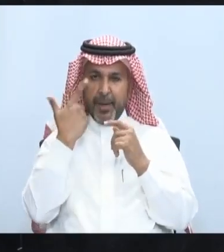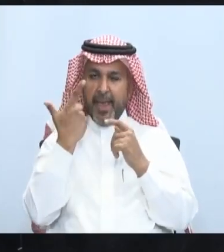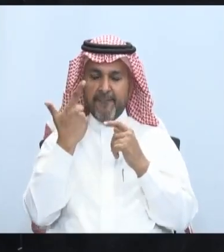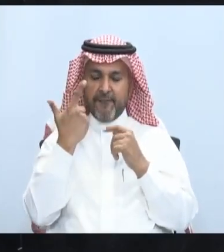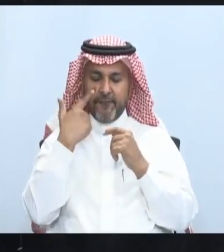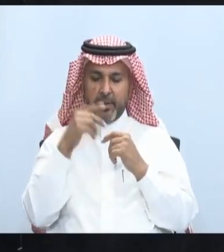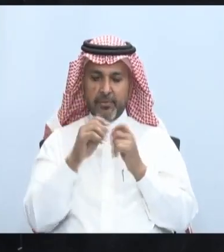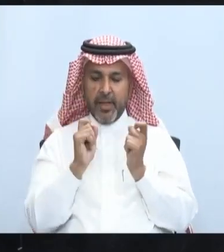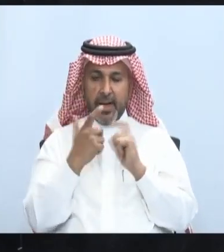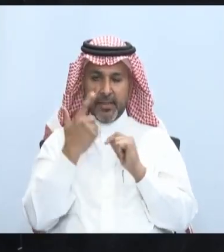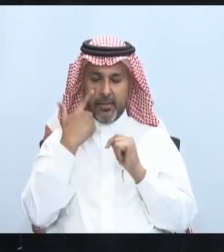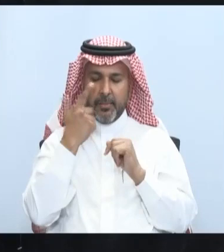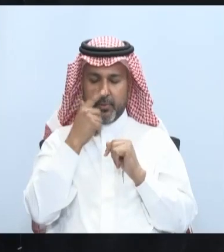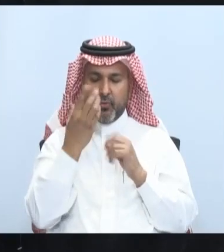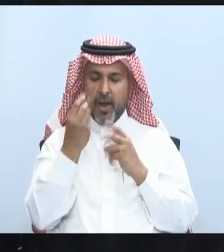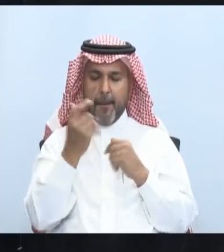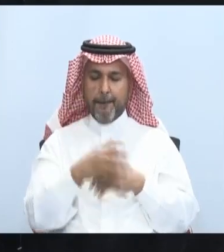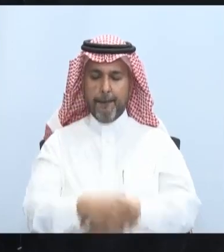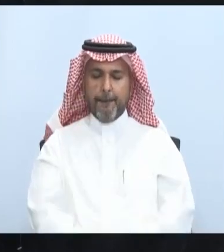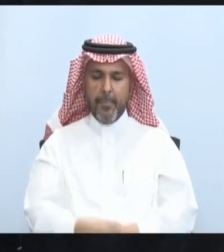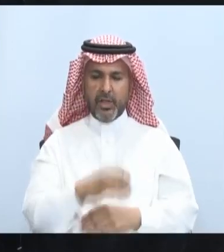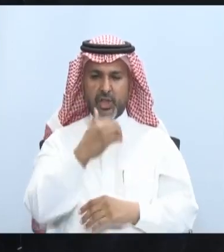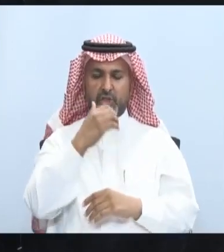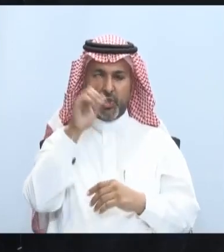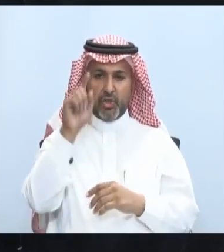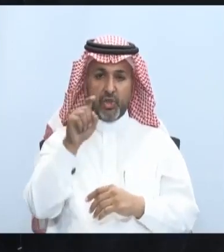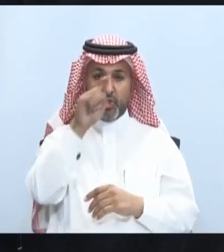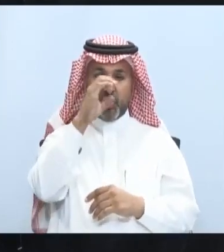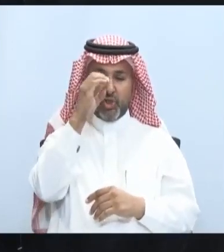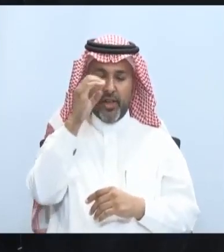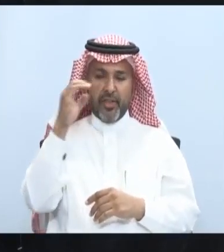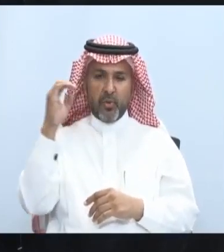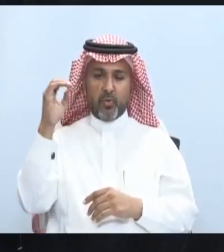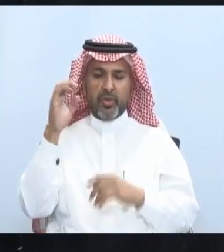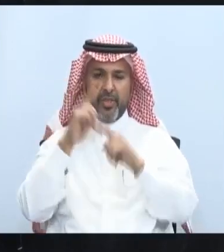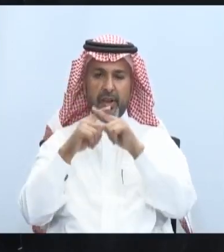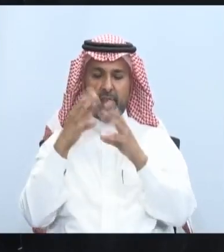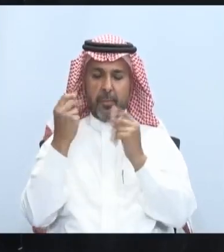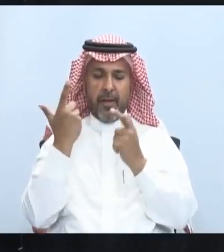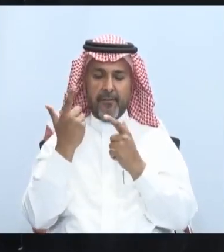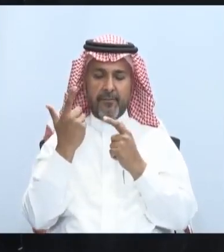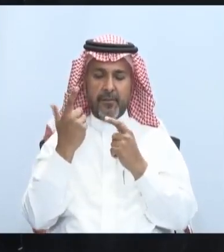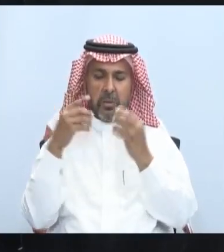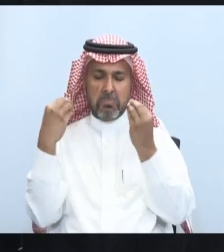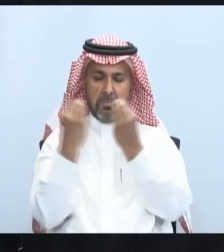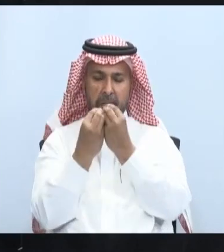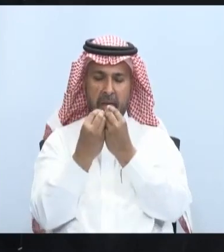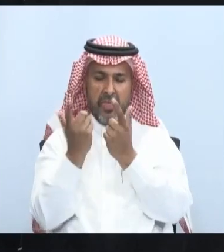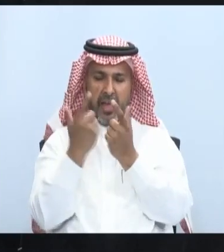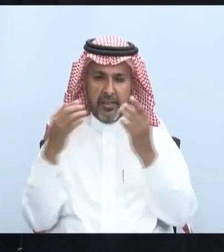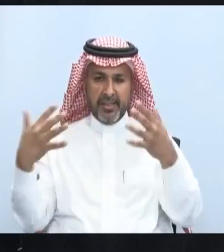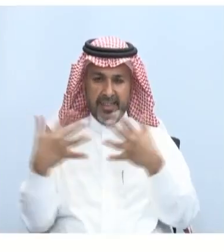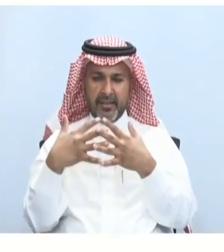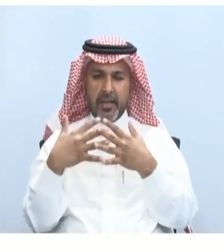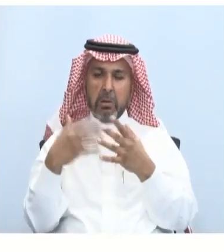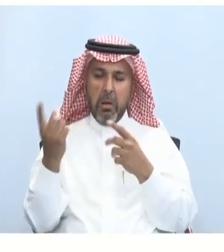الان بطريقه عكسيه انا عندي جذرين مضروبين في بعض هل نقدر اننا نخليهم في جذر واحد نعم بالفعل نقدر مثل